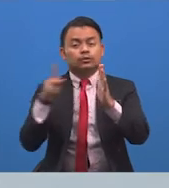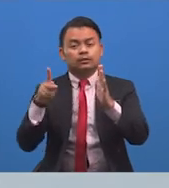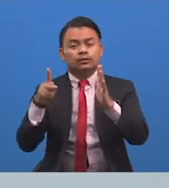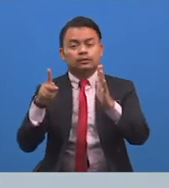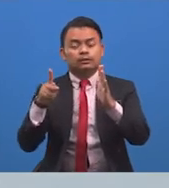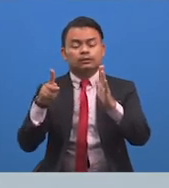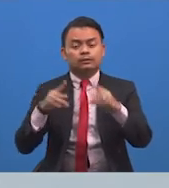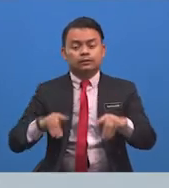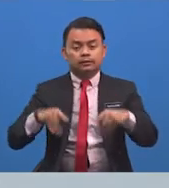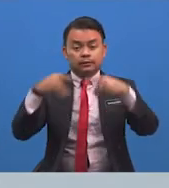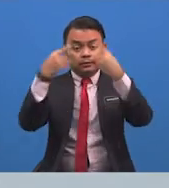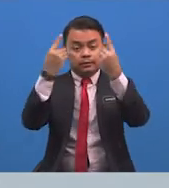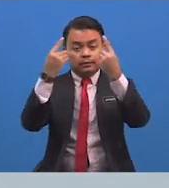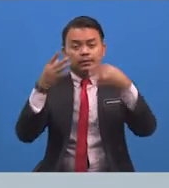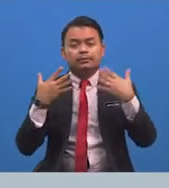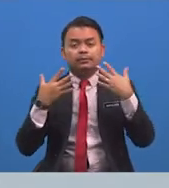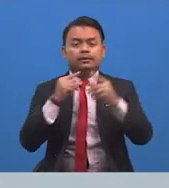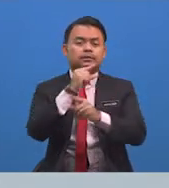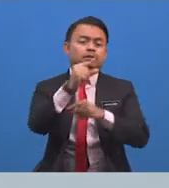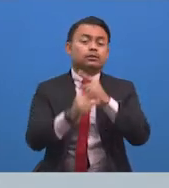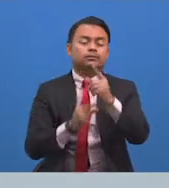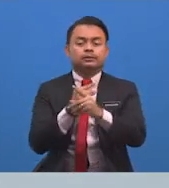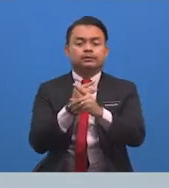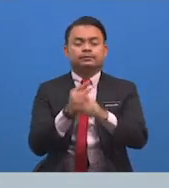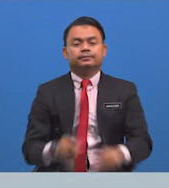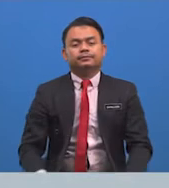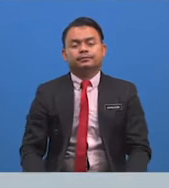kesan pemanasan global?